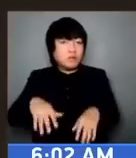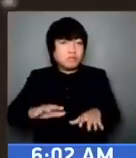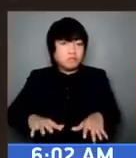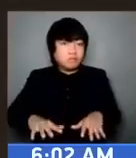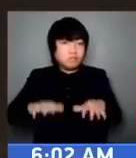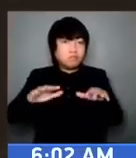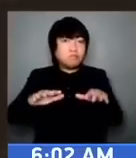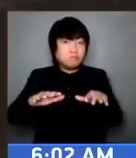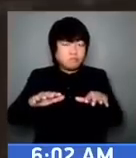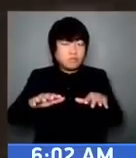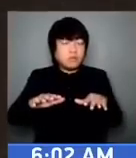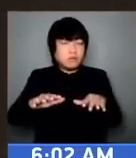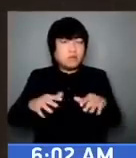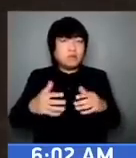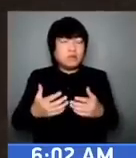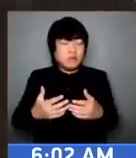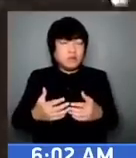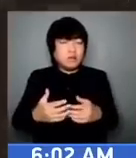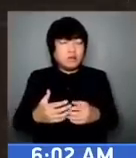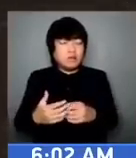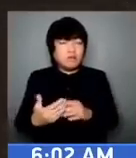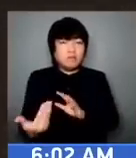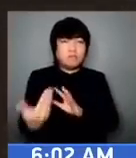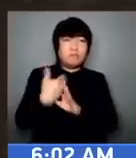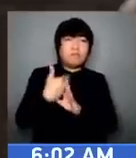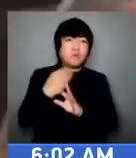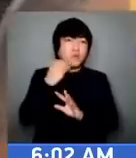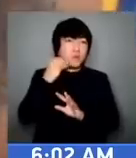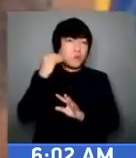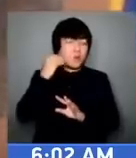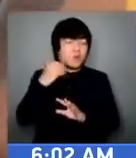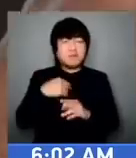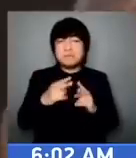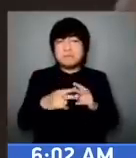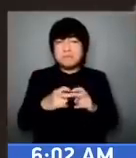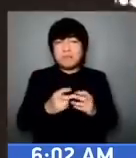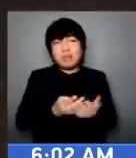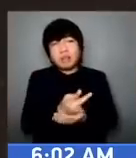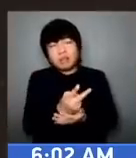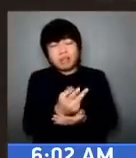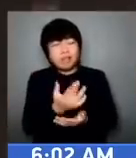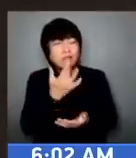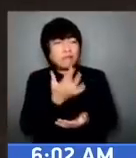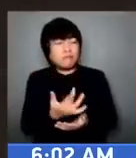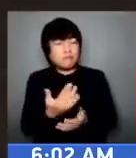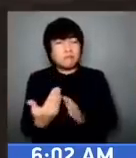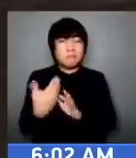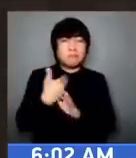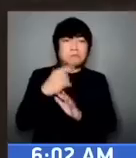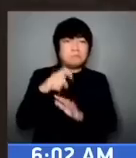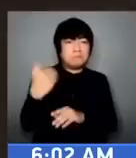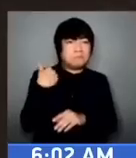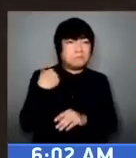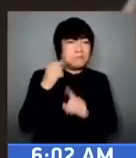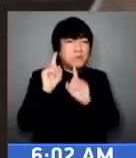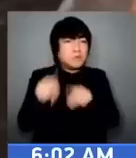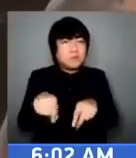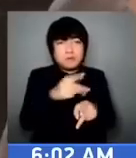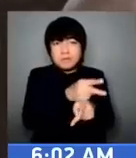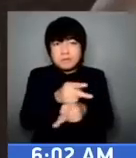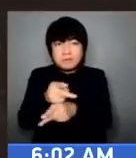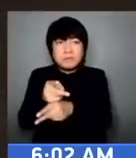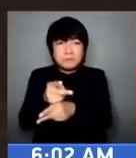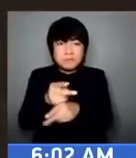sinusundo kami sa bahay kahit anong sarap ng tulog namin. Talagang yun ang trabaho namin. Pang rescue po